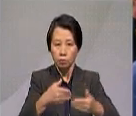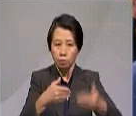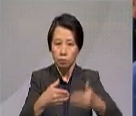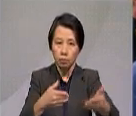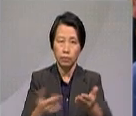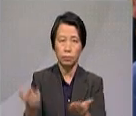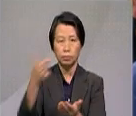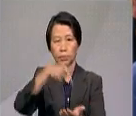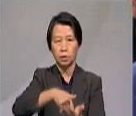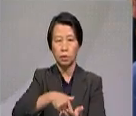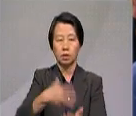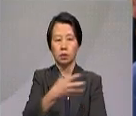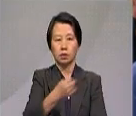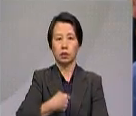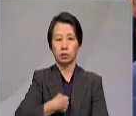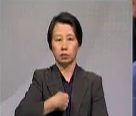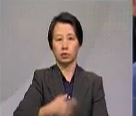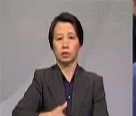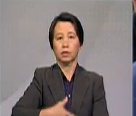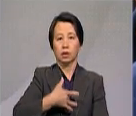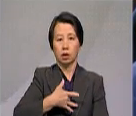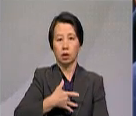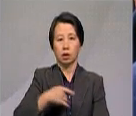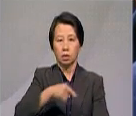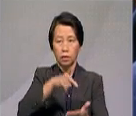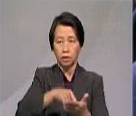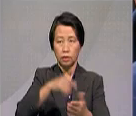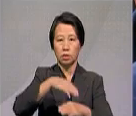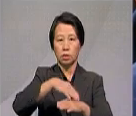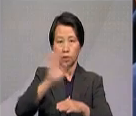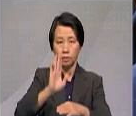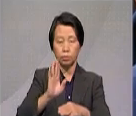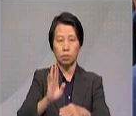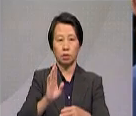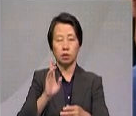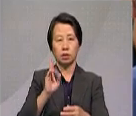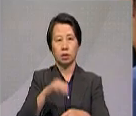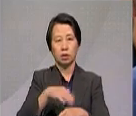Dan saya rasa lebih kepada